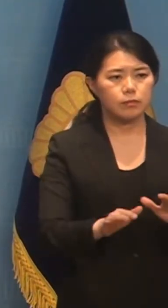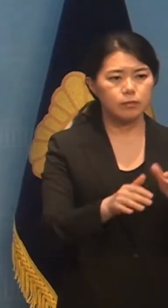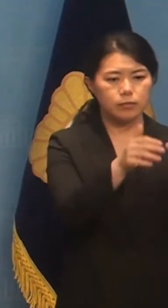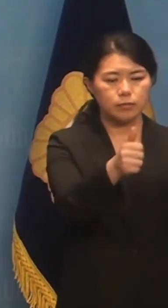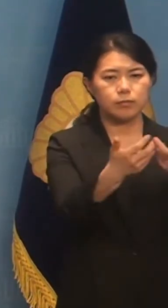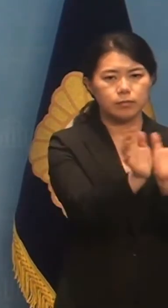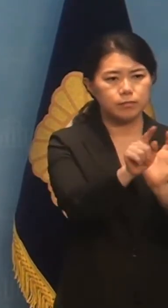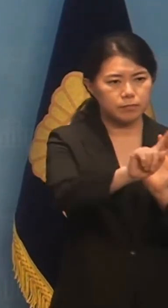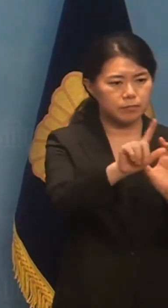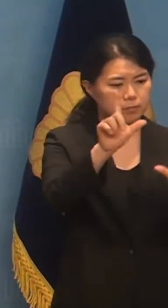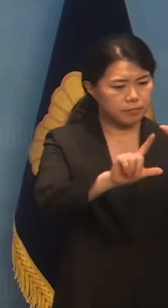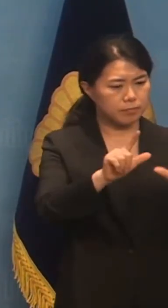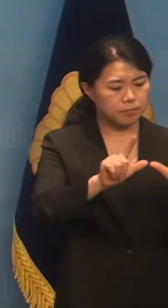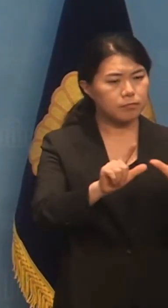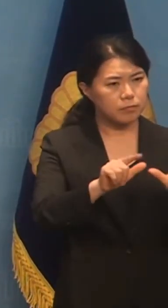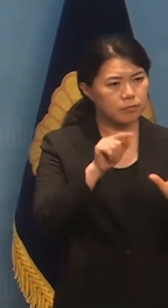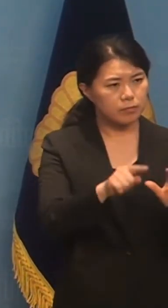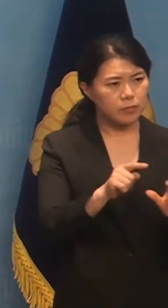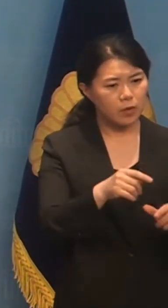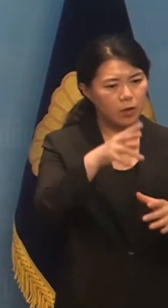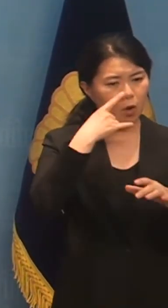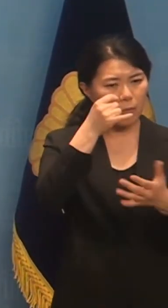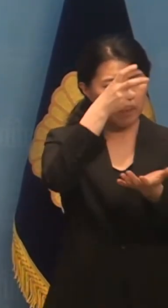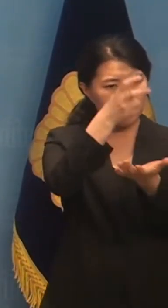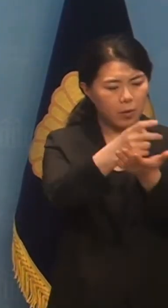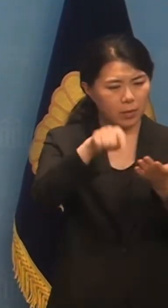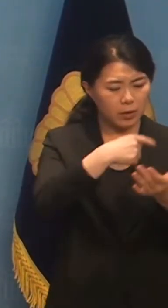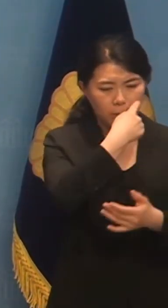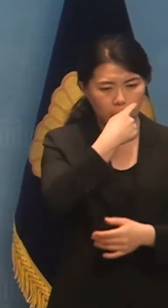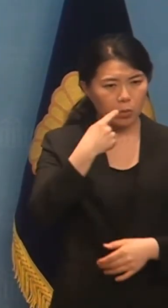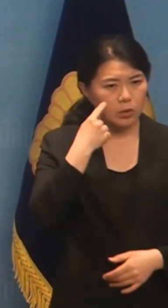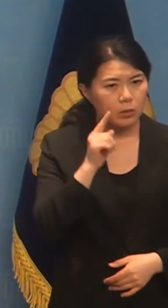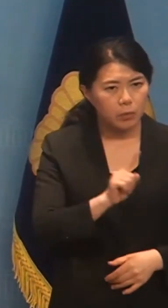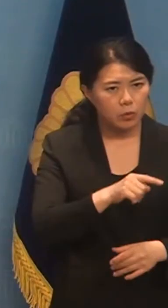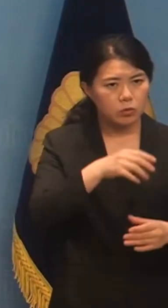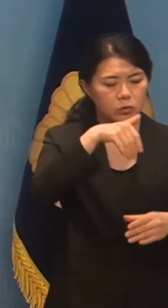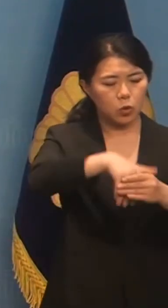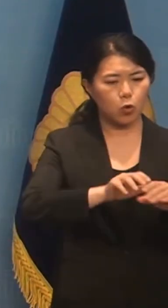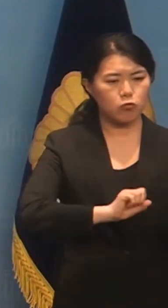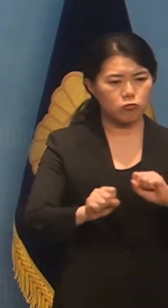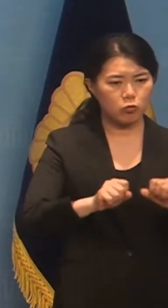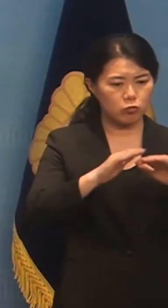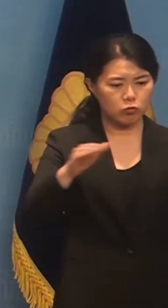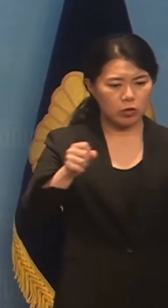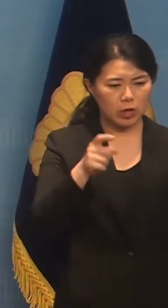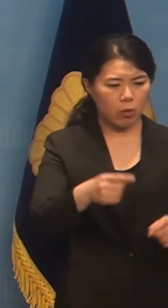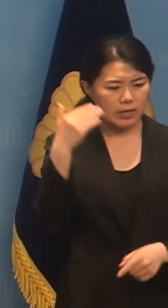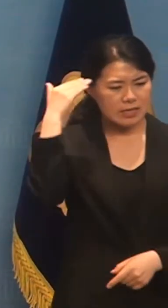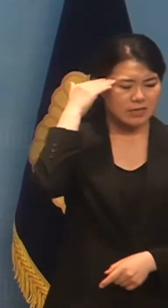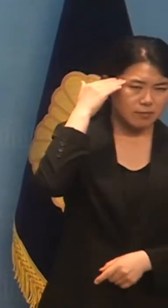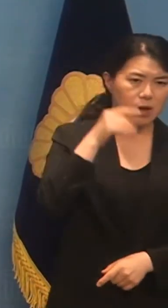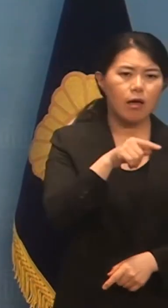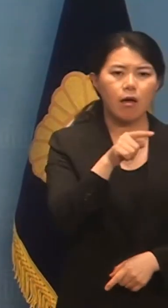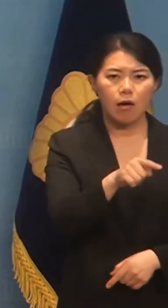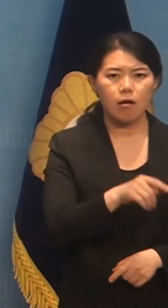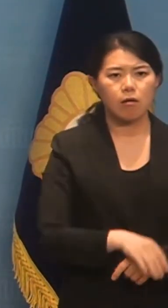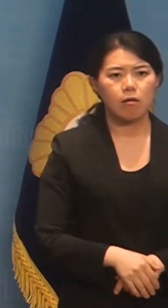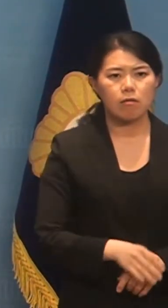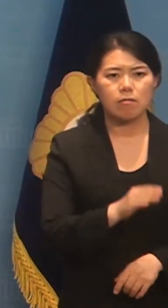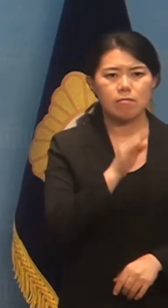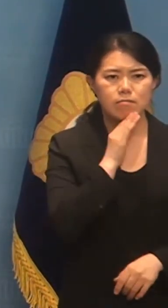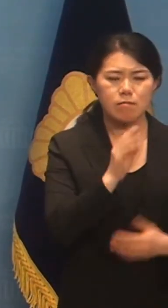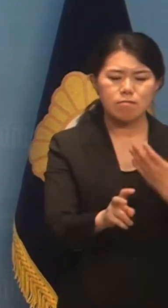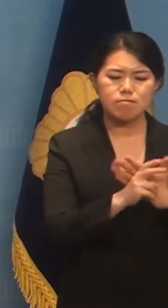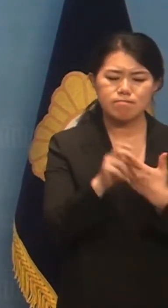사법부가 벌이고 있는 선거 개입이 헌법상 보장된 선거운동의 균등한 기회를 침해하는 중대한